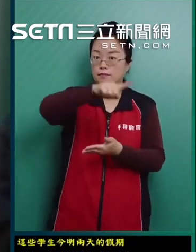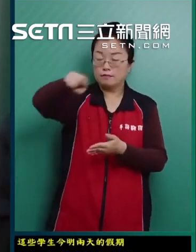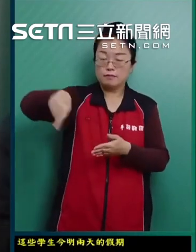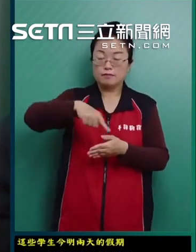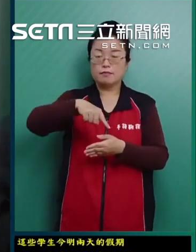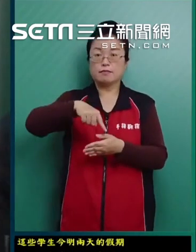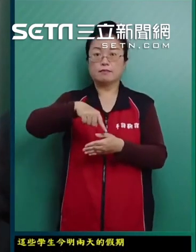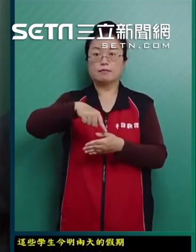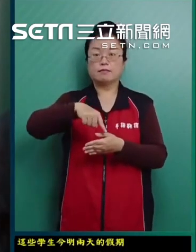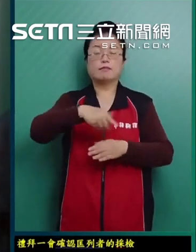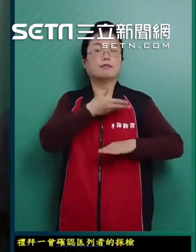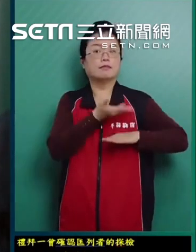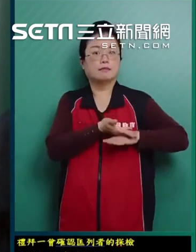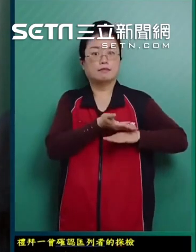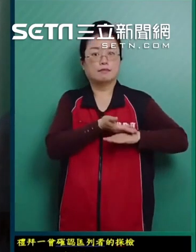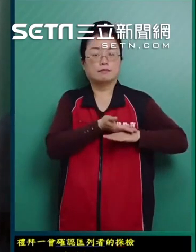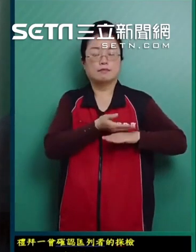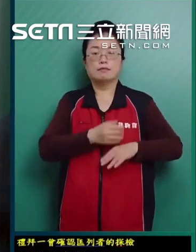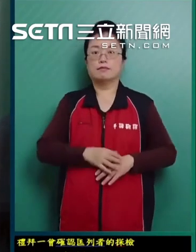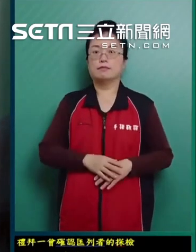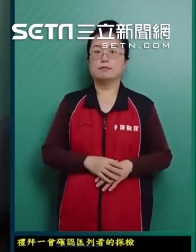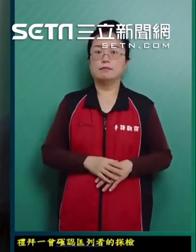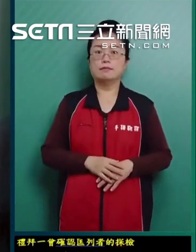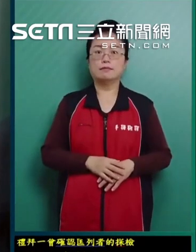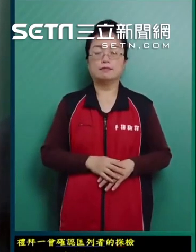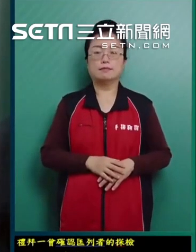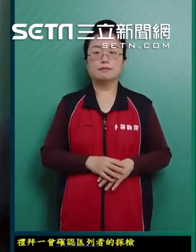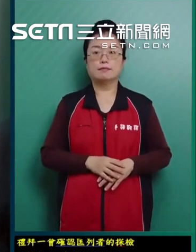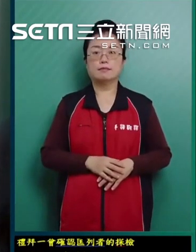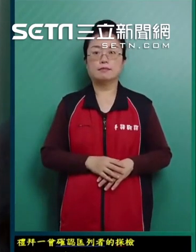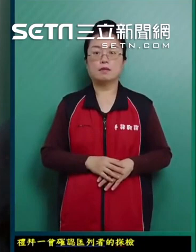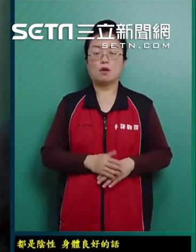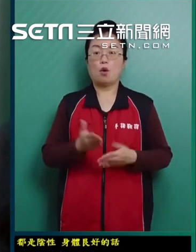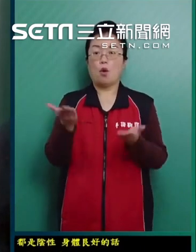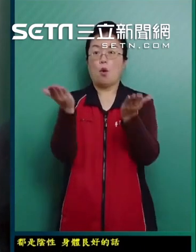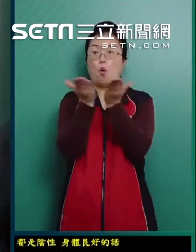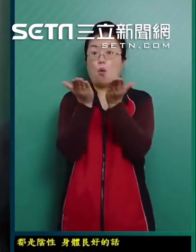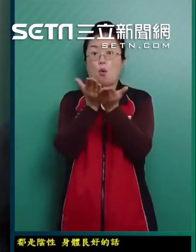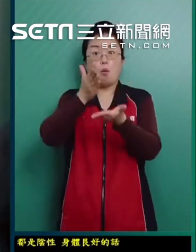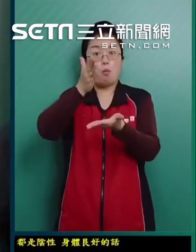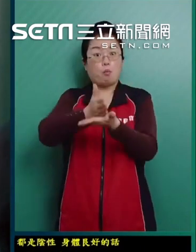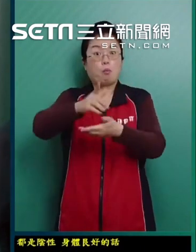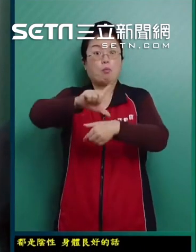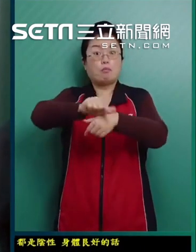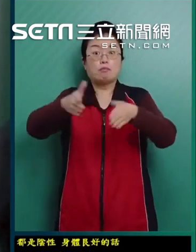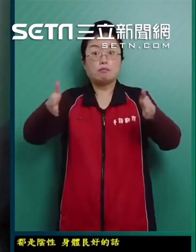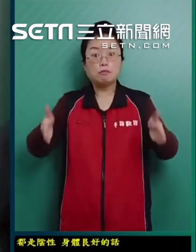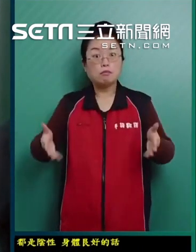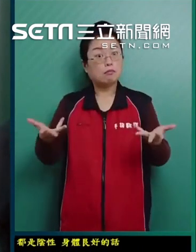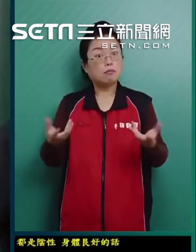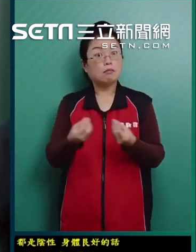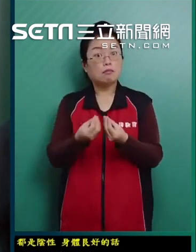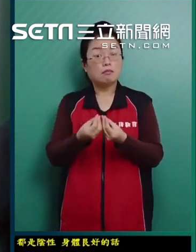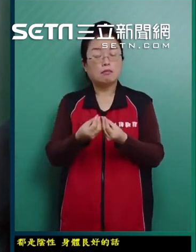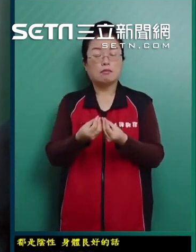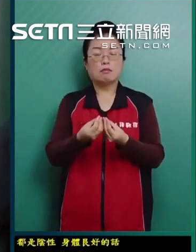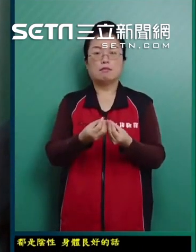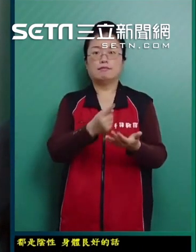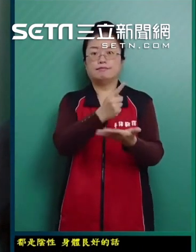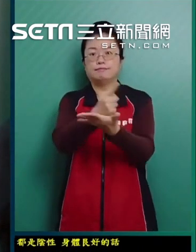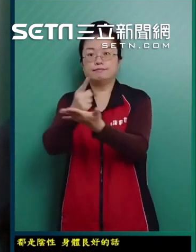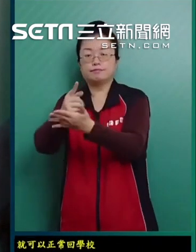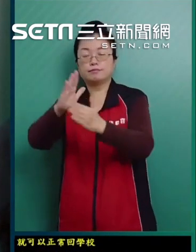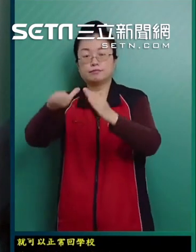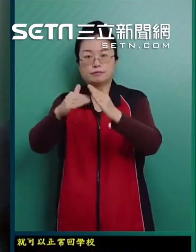是放心。那在停课的期间，我们还是请各个学校小孩子基本是